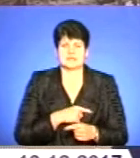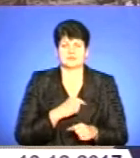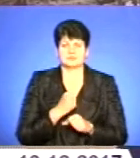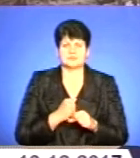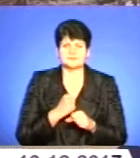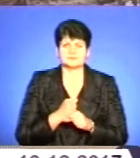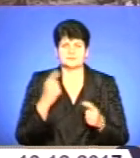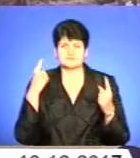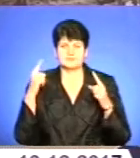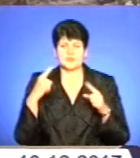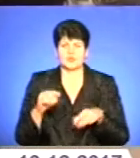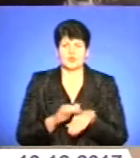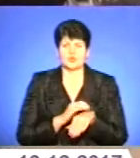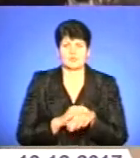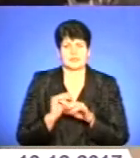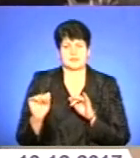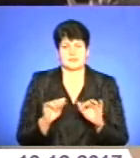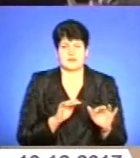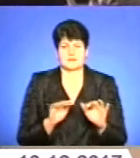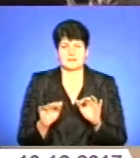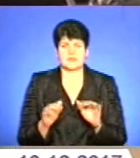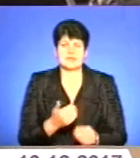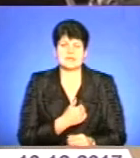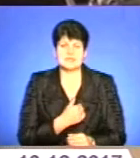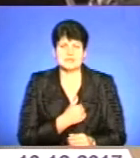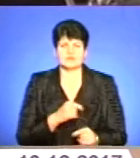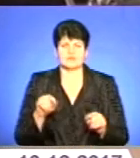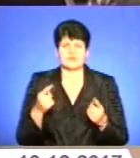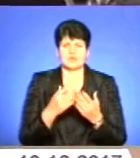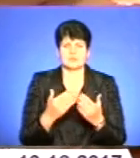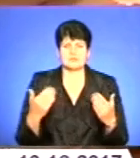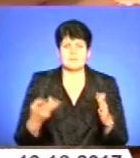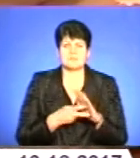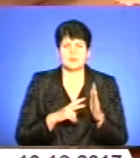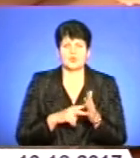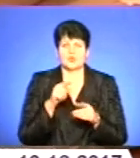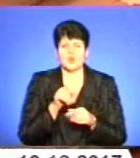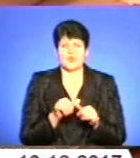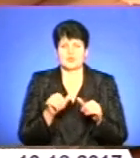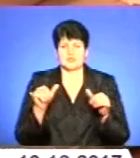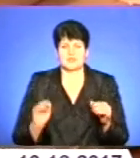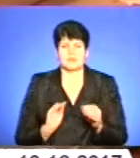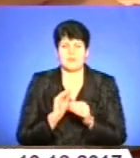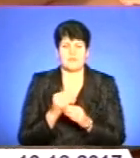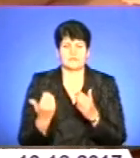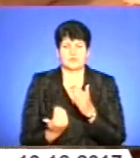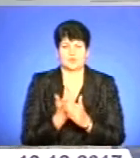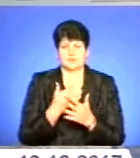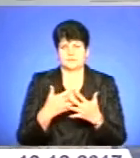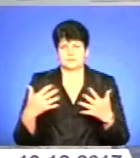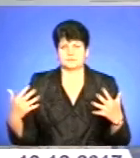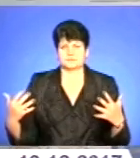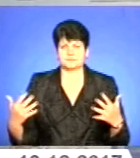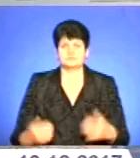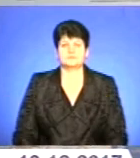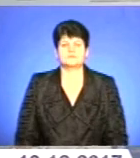от такі добрі справи. Ініціатор створення музею Богдан Свіргун планує його розширити і поповнити новими експонатами.